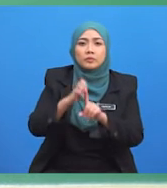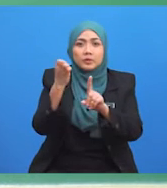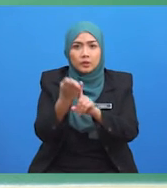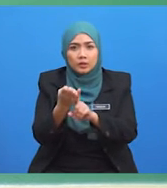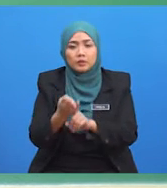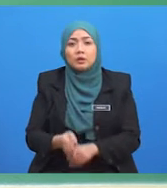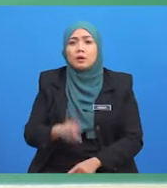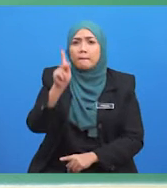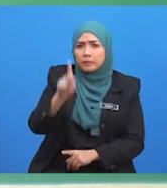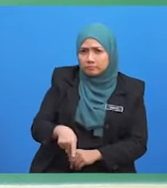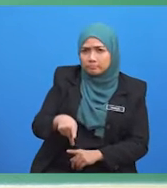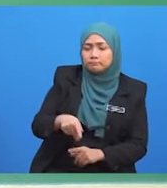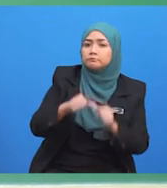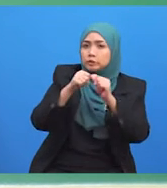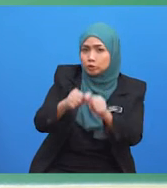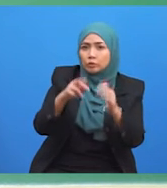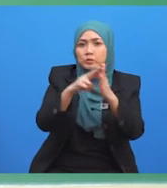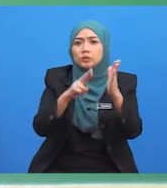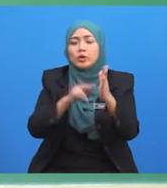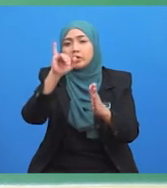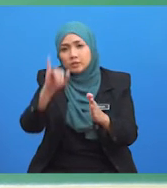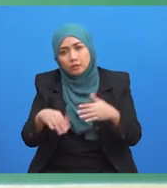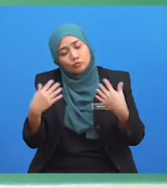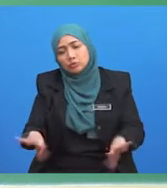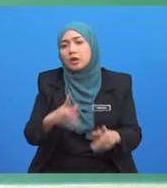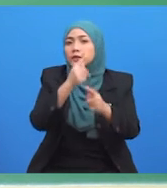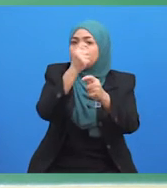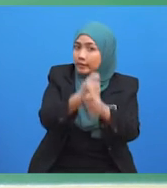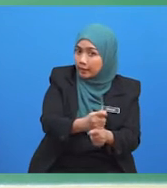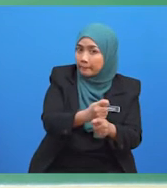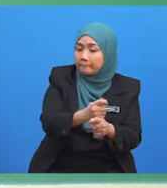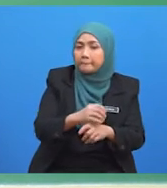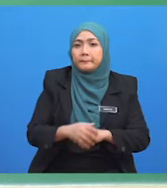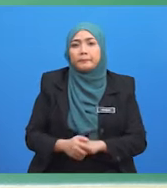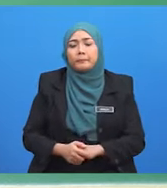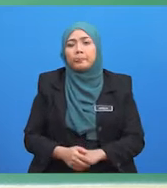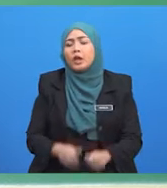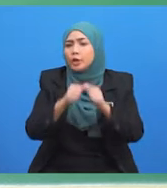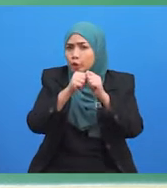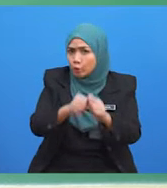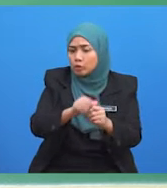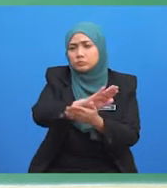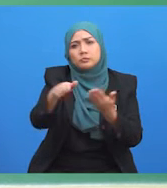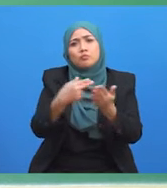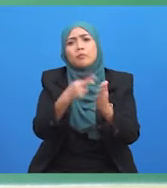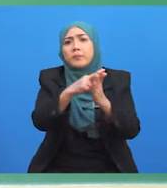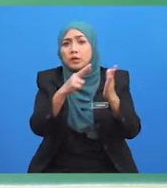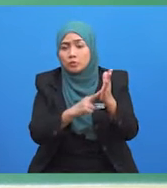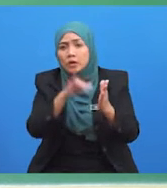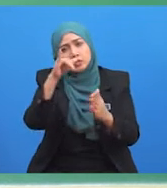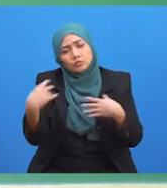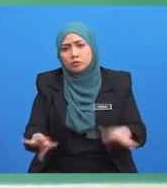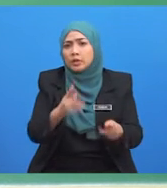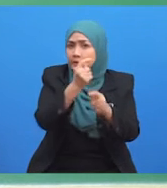mematuhi peraturan yang ditetapkan. Dengan mematuhi segala peraturan yang ditetapkan